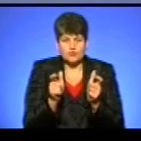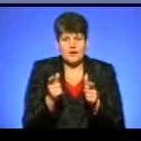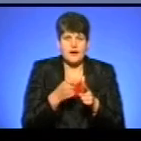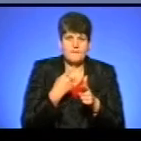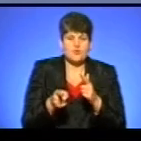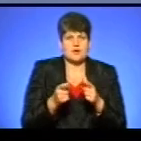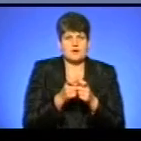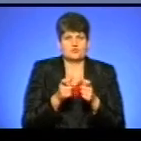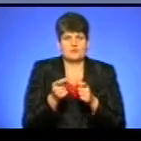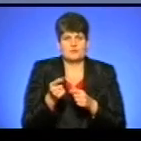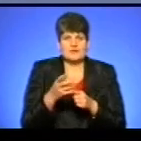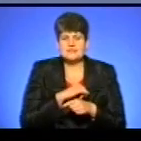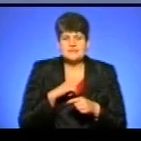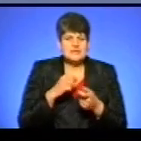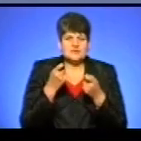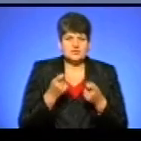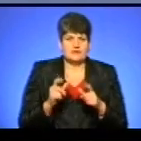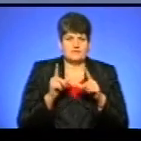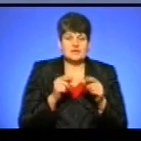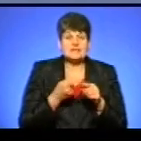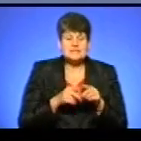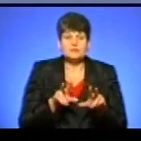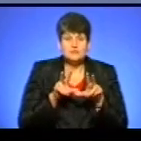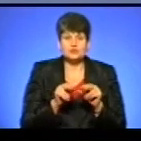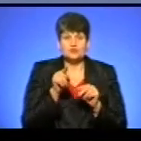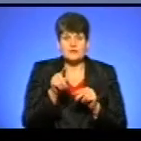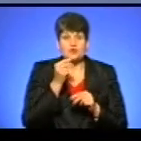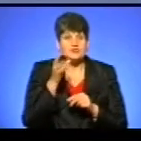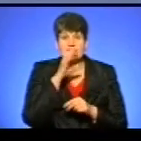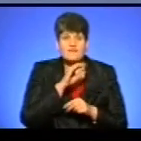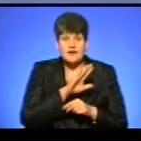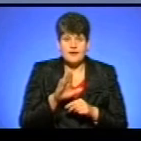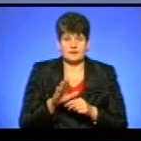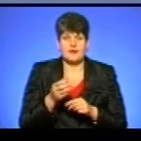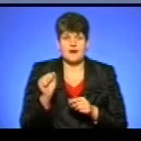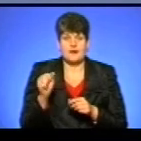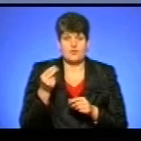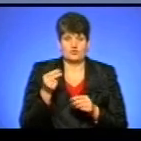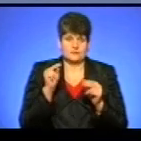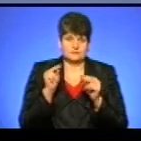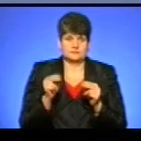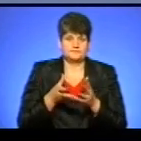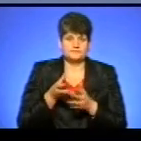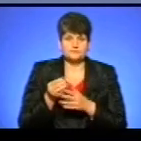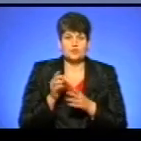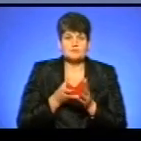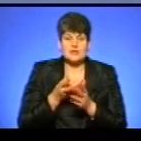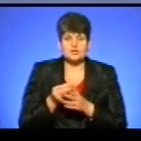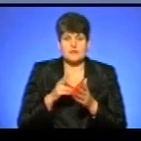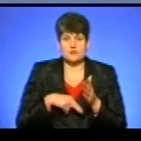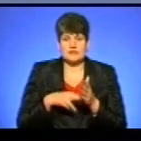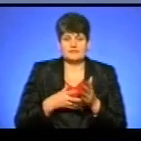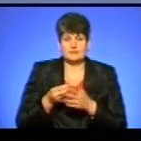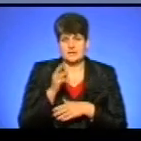картку тернополянина. Це буде саме дешевий проїзд, це буде гарантія того, що ці гроші вас не вкрали, а ці гроші пішли легально, з них будуть сплачені податки і виплачена